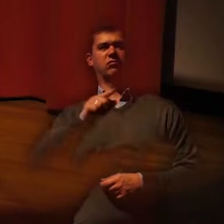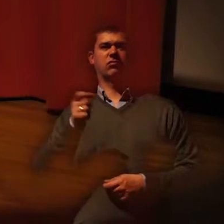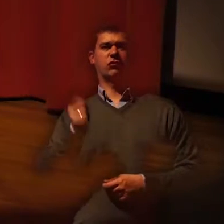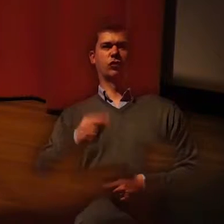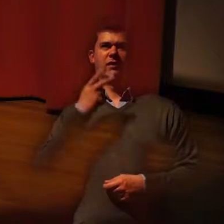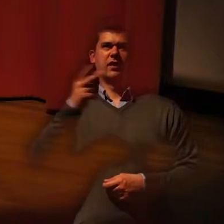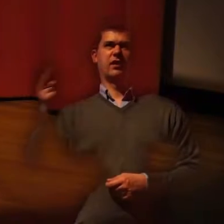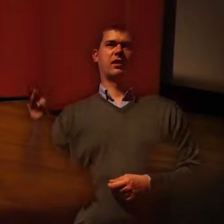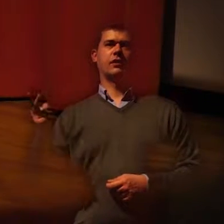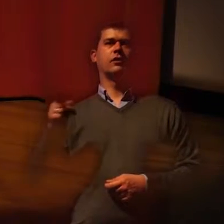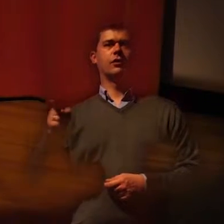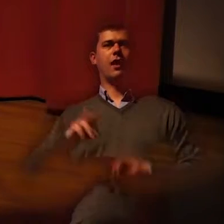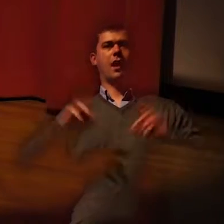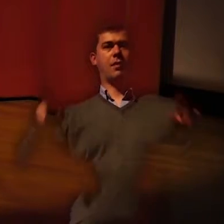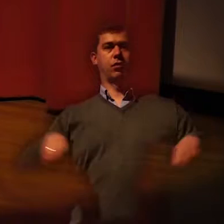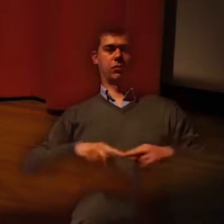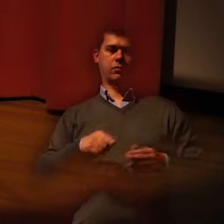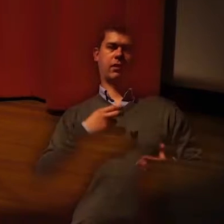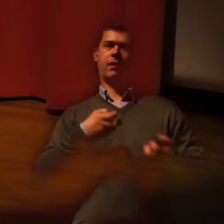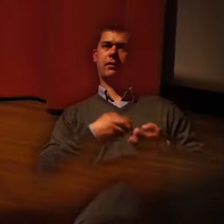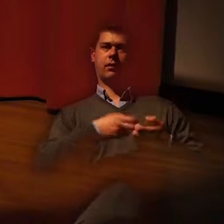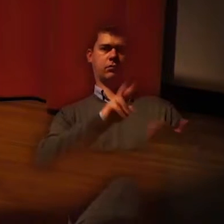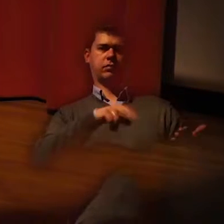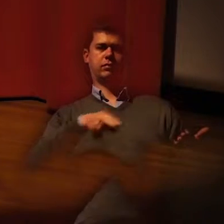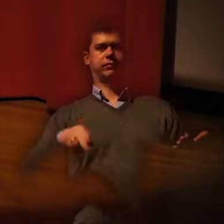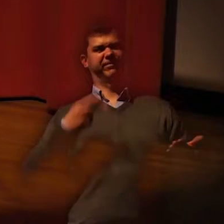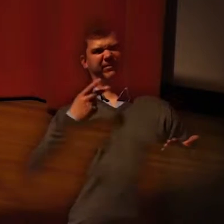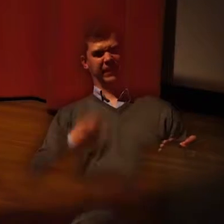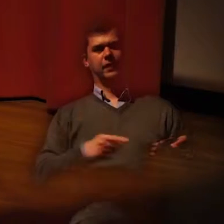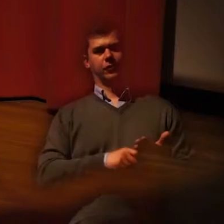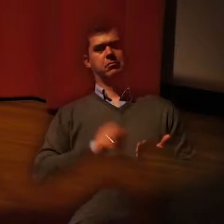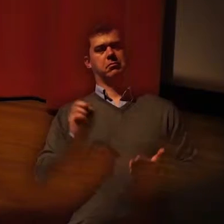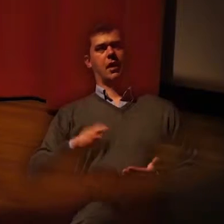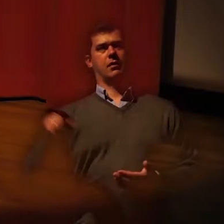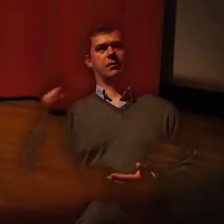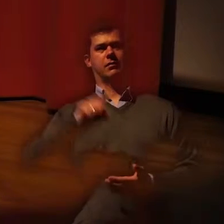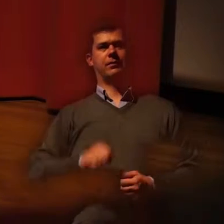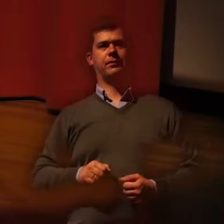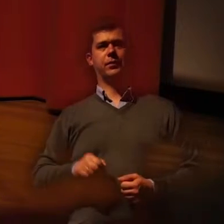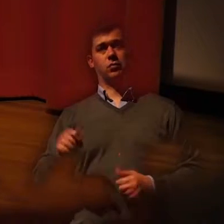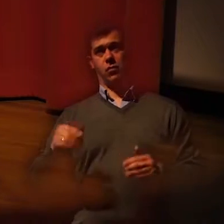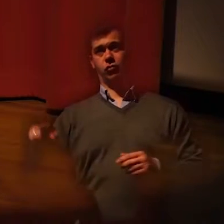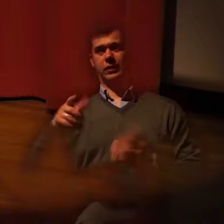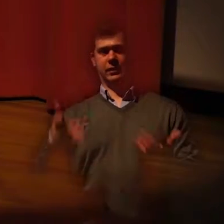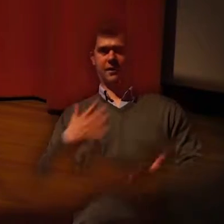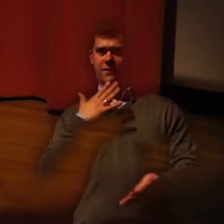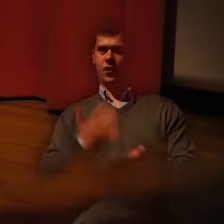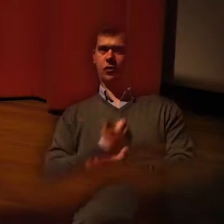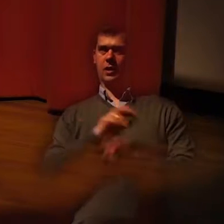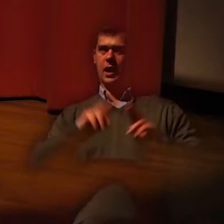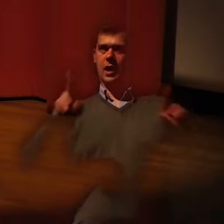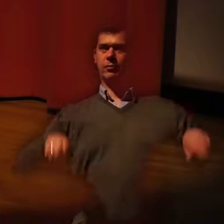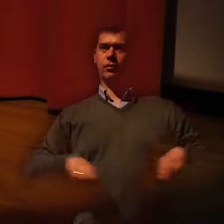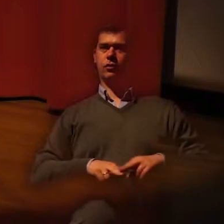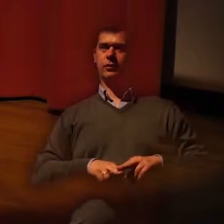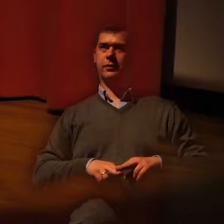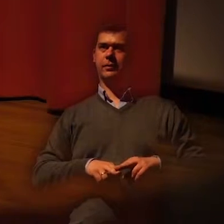wszystko raporty które są dostępne w internecie W związku z tym myślę że państwo Może zechcą z nich skorzystać